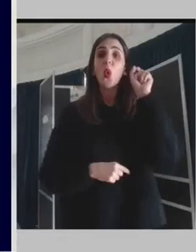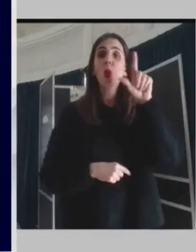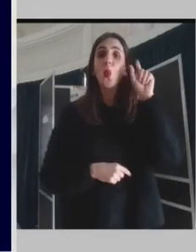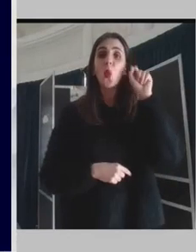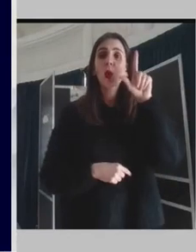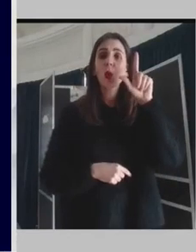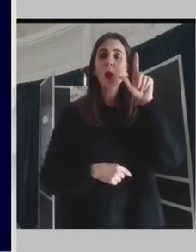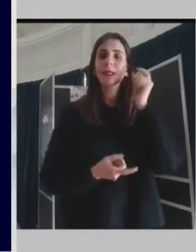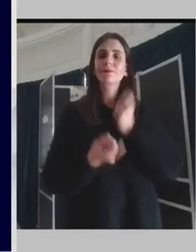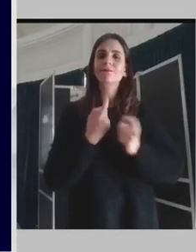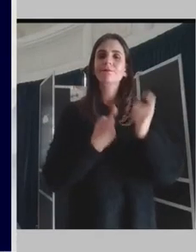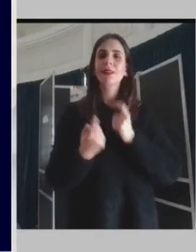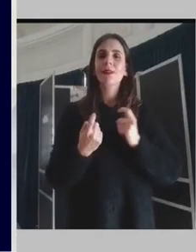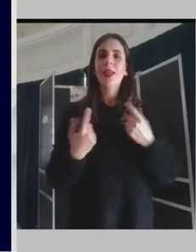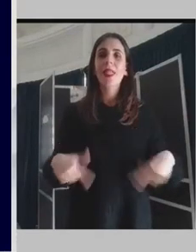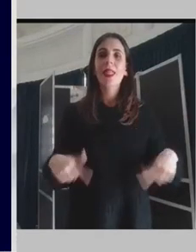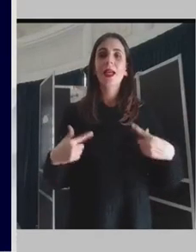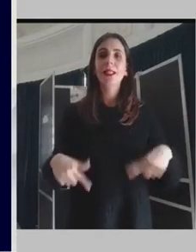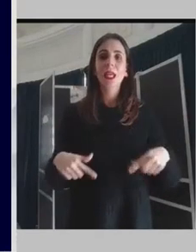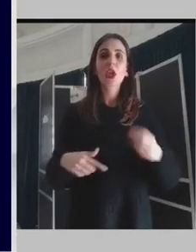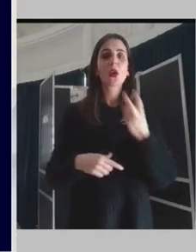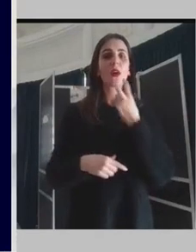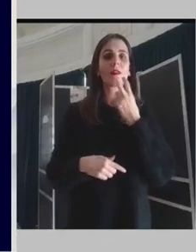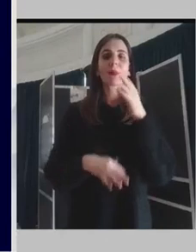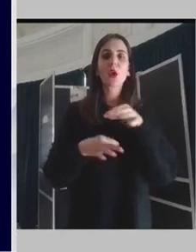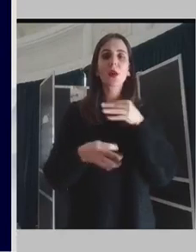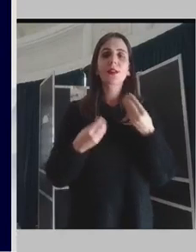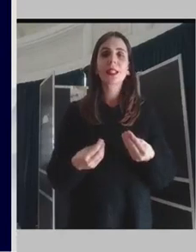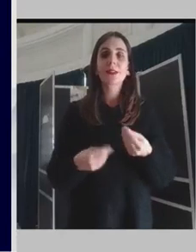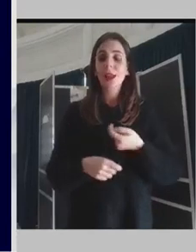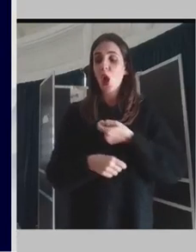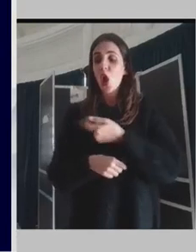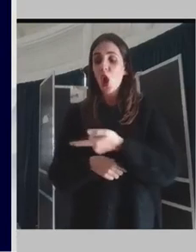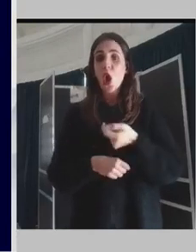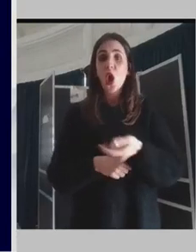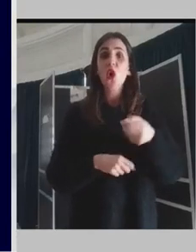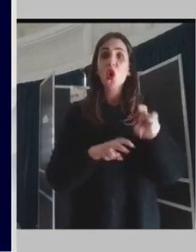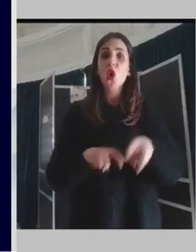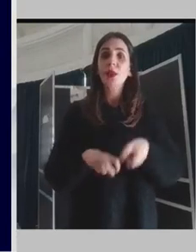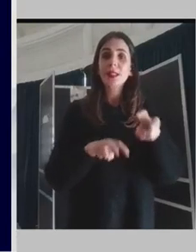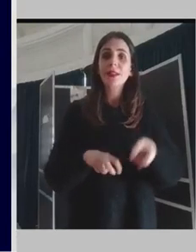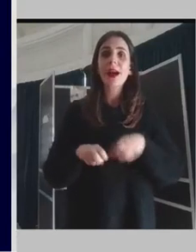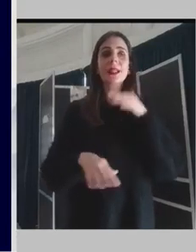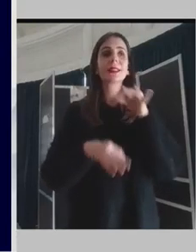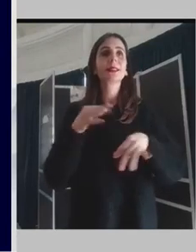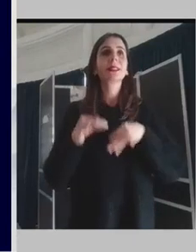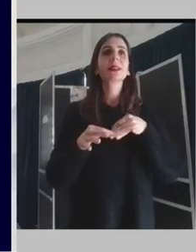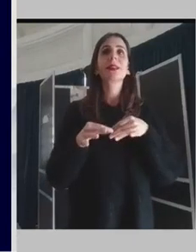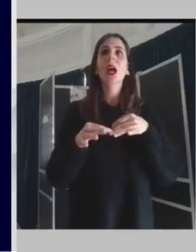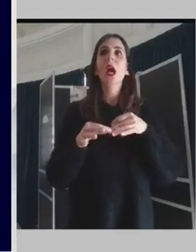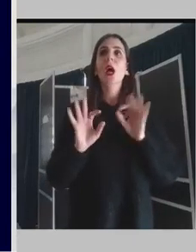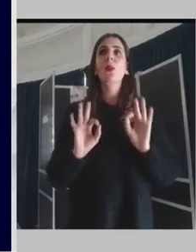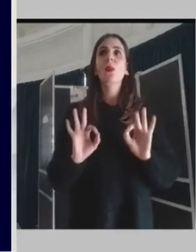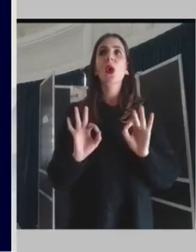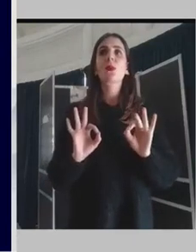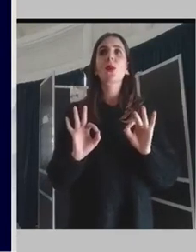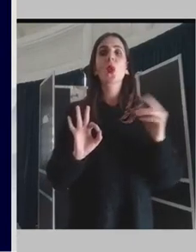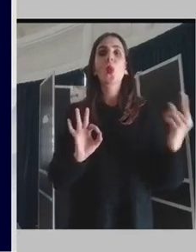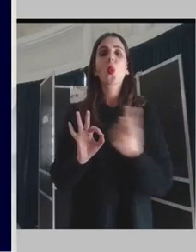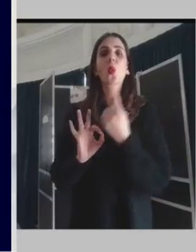dal latino, dal verbo latino, vuol dire coltivare, vuol dire avere cura costante per ciò che